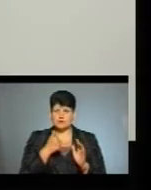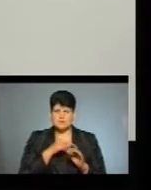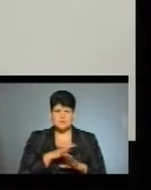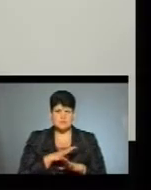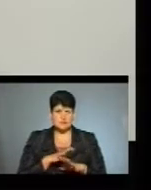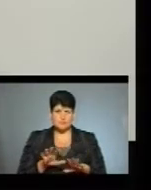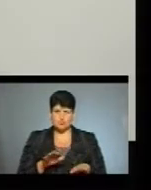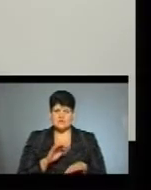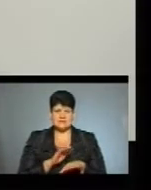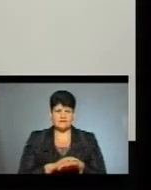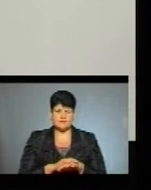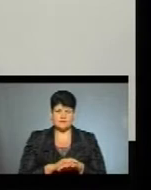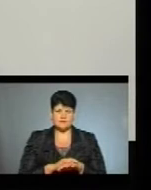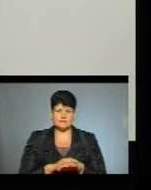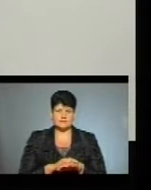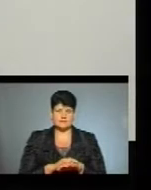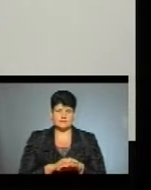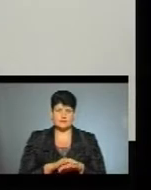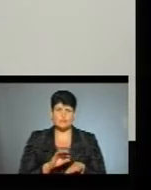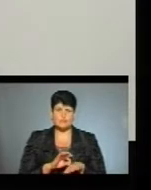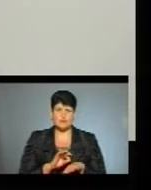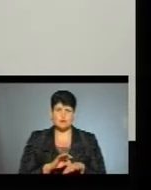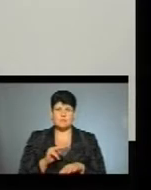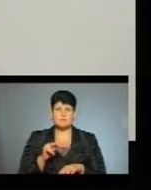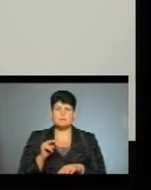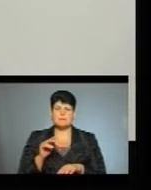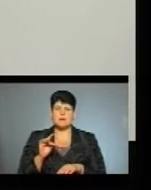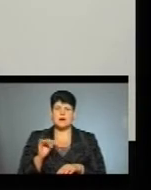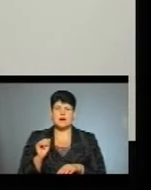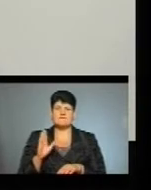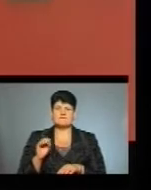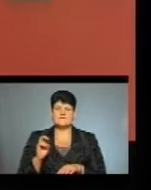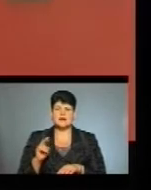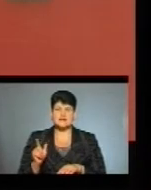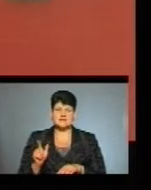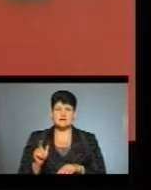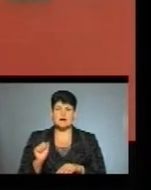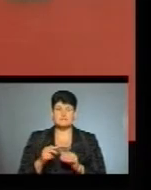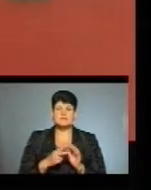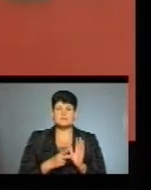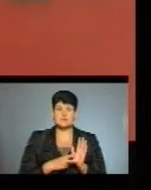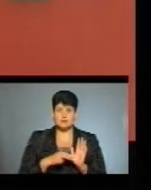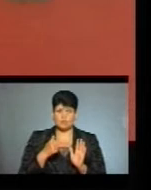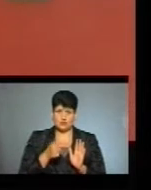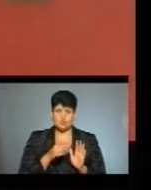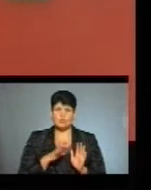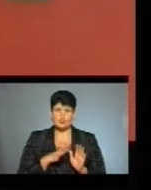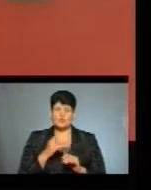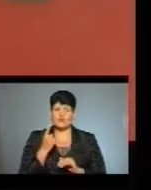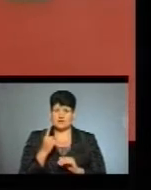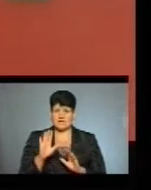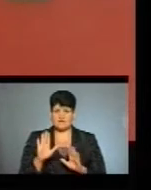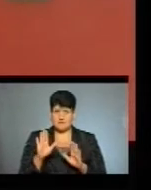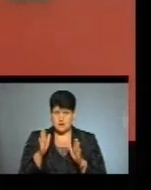було зафіксовано хвороби правець. А в 17-му році був один